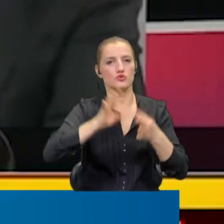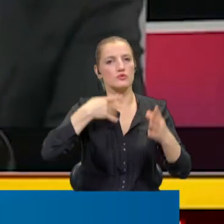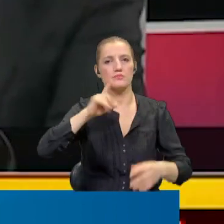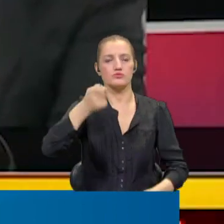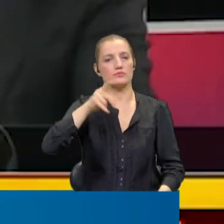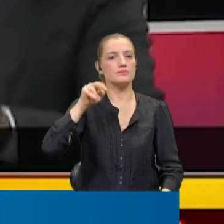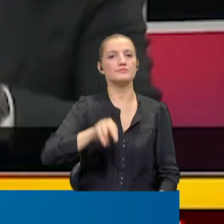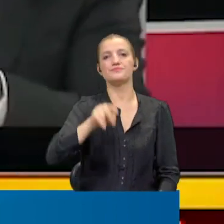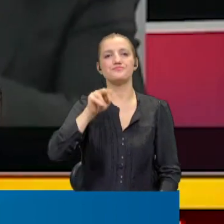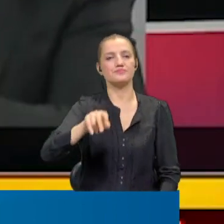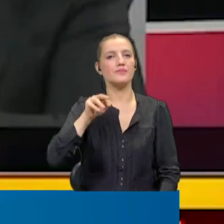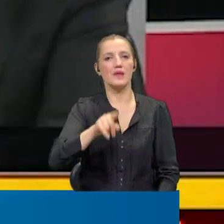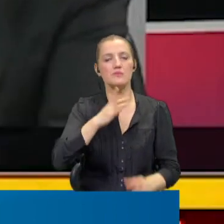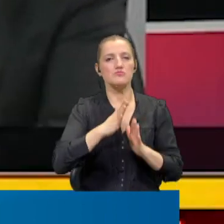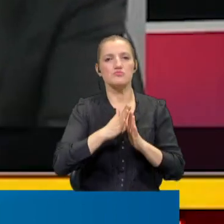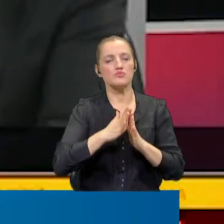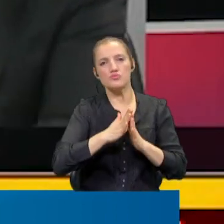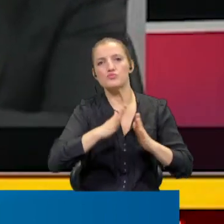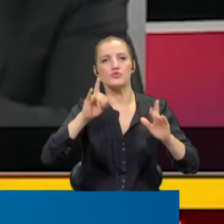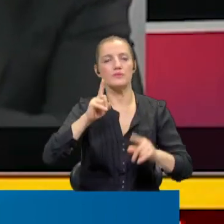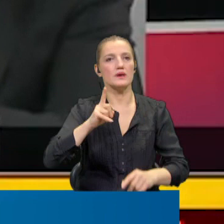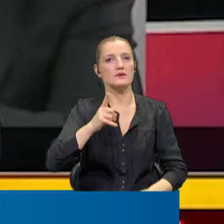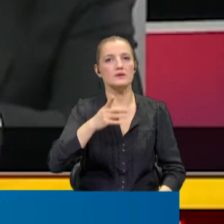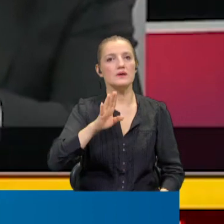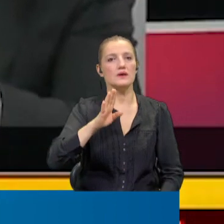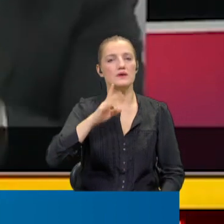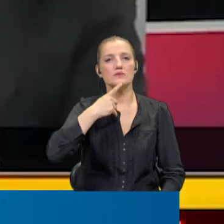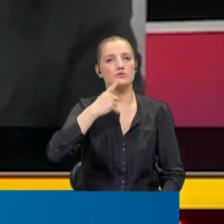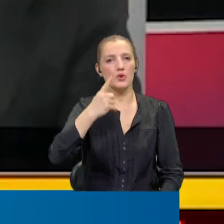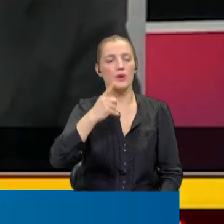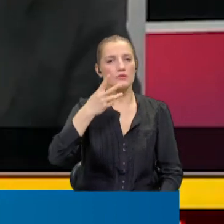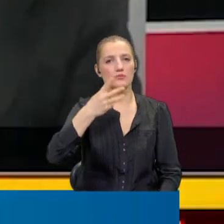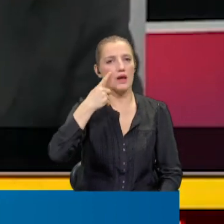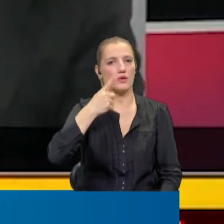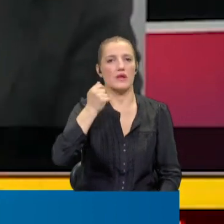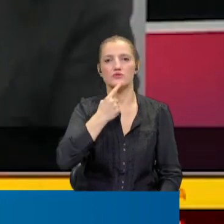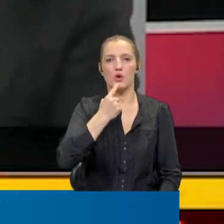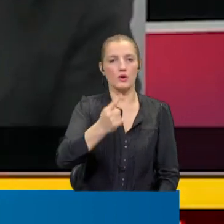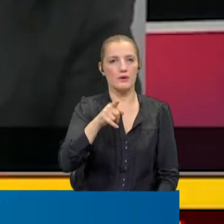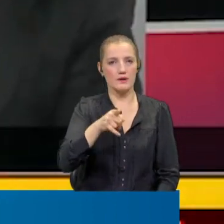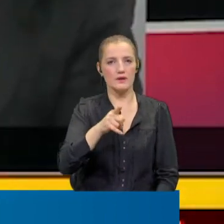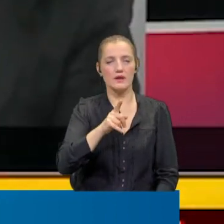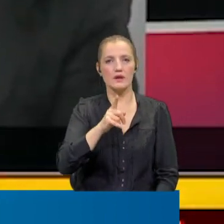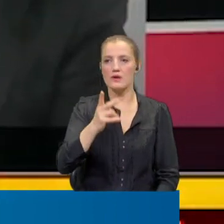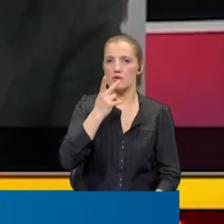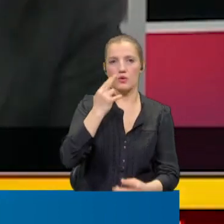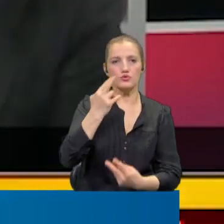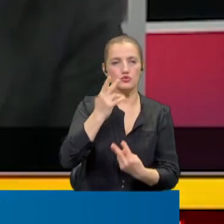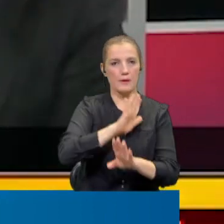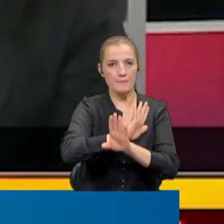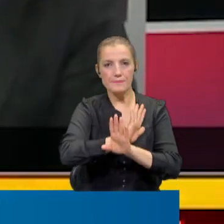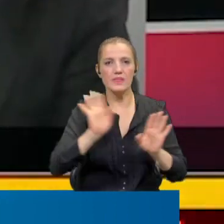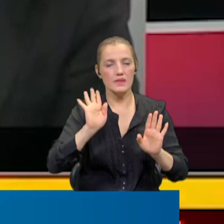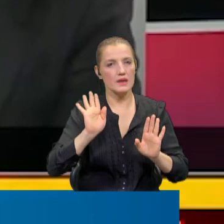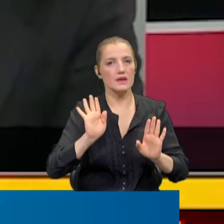bir edayla geliyor büyük bir enerjiyle söylüyor ve biz bekliyoruz sözünün bitmesini sözü